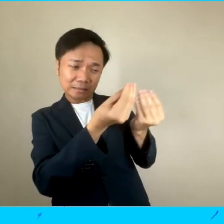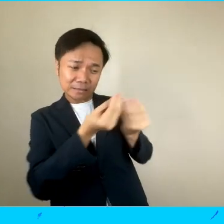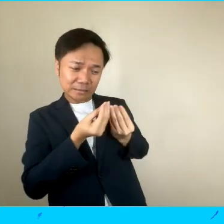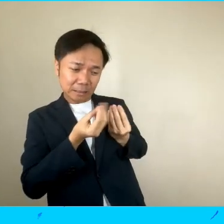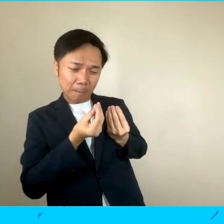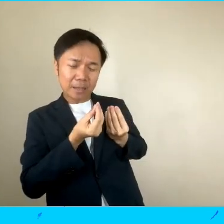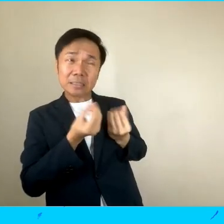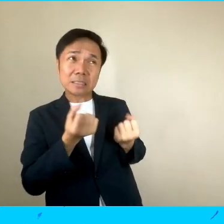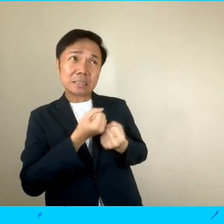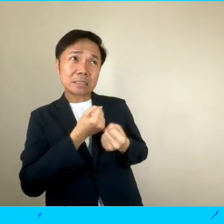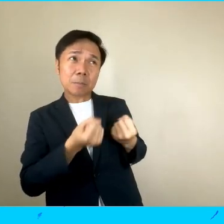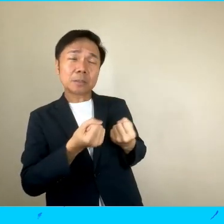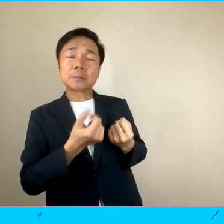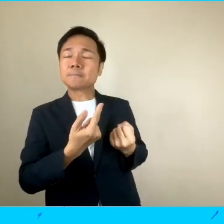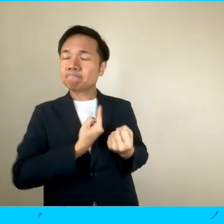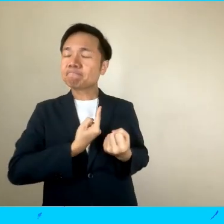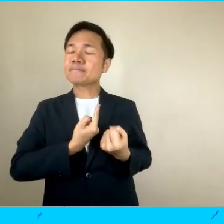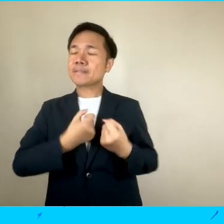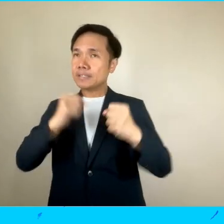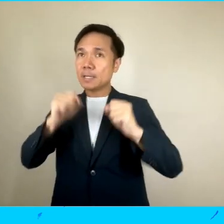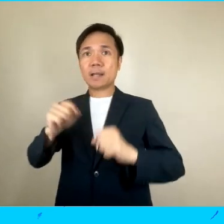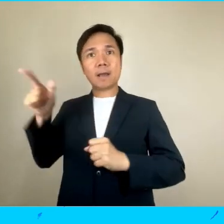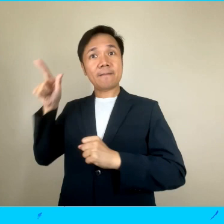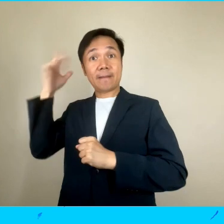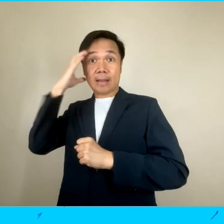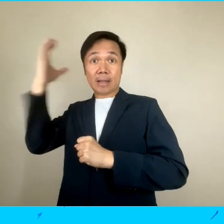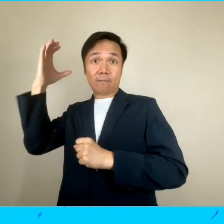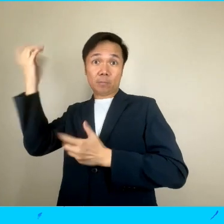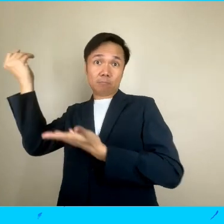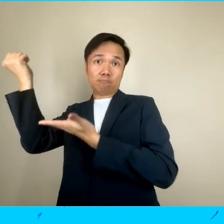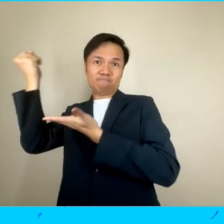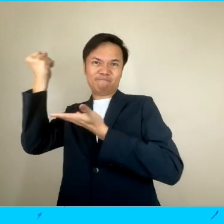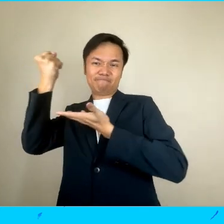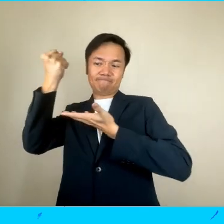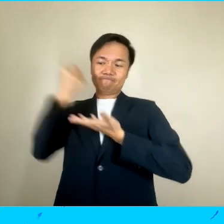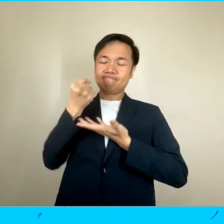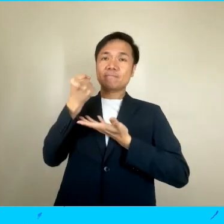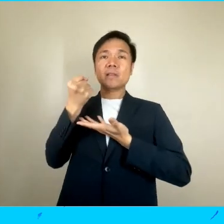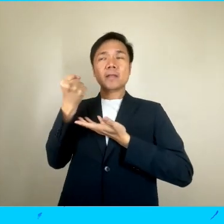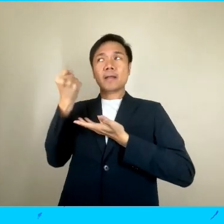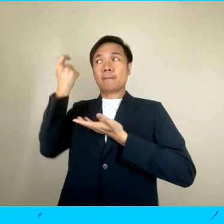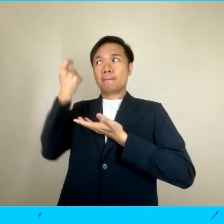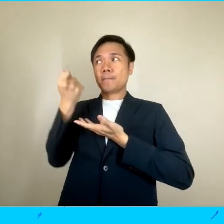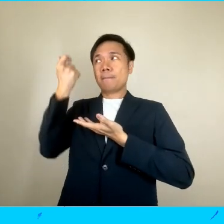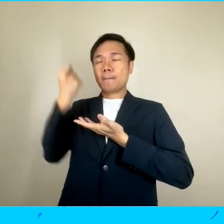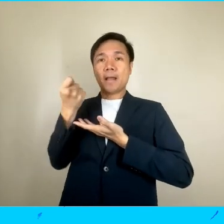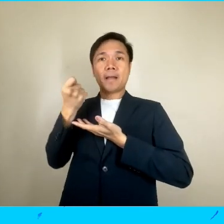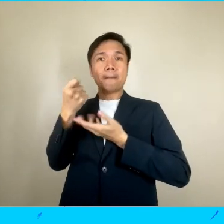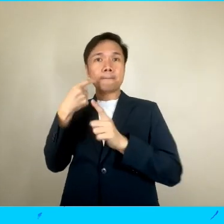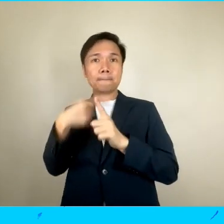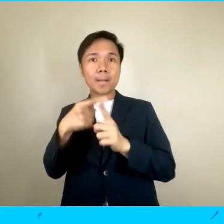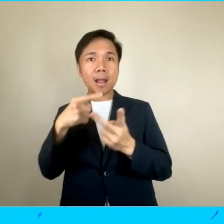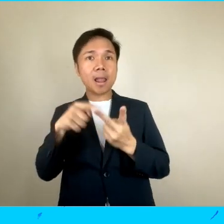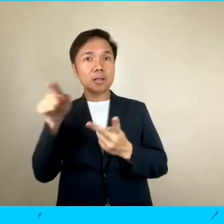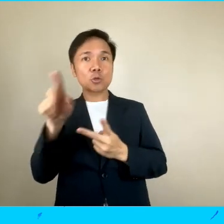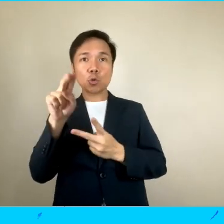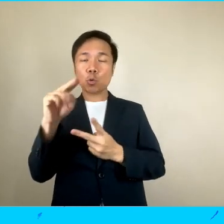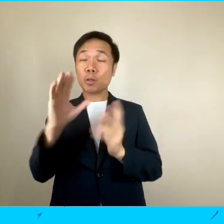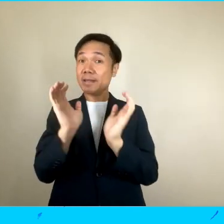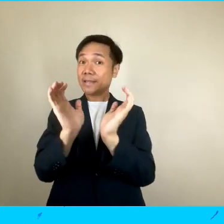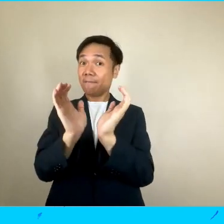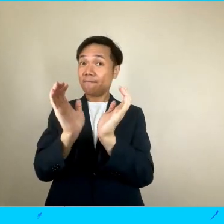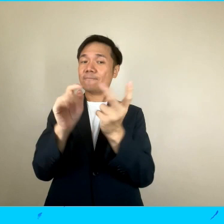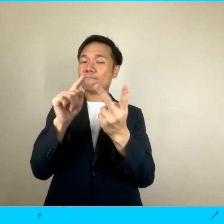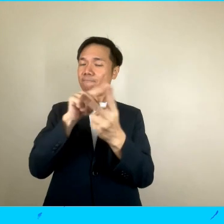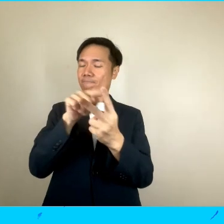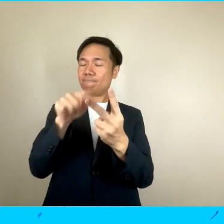quand les parents ne peuvent pas leur fournir ceci. Donc, c'est important de savoir que les gouvernements et les groupes comme l'UNICEF